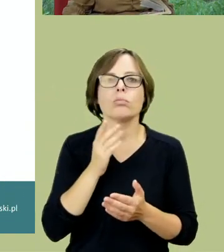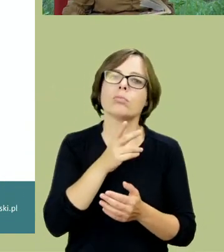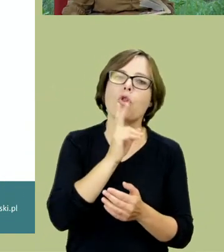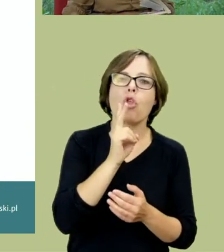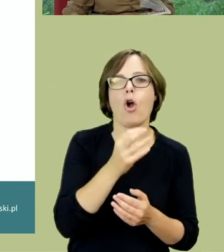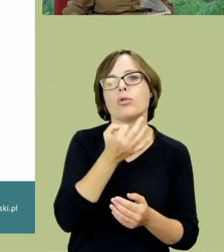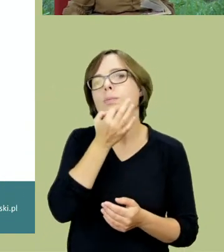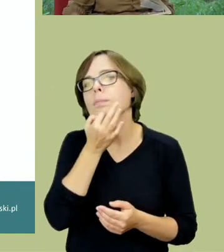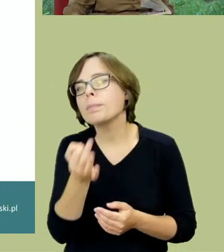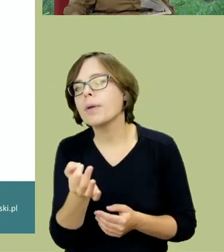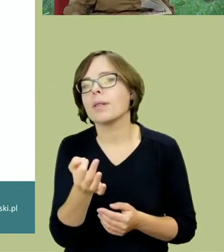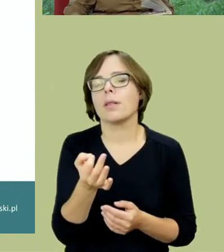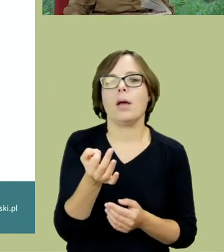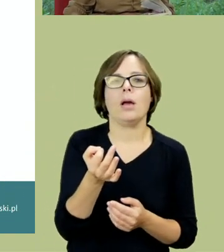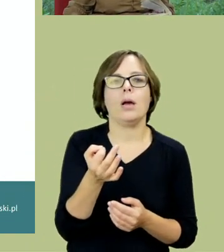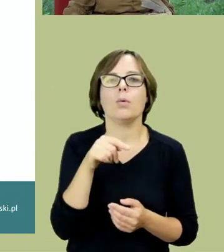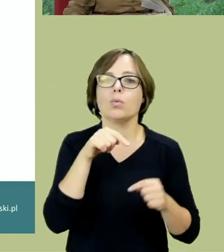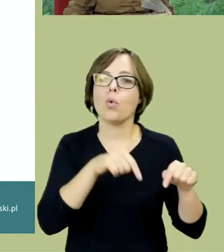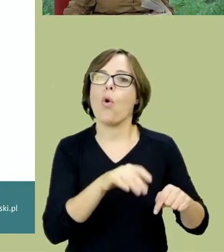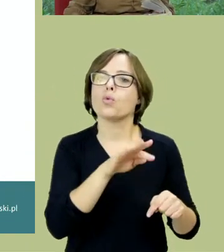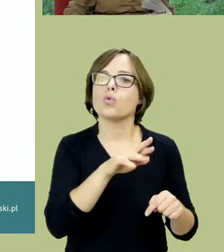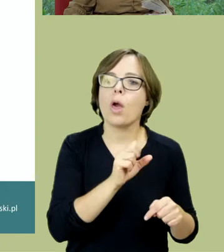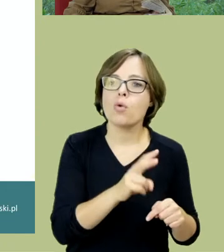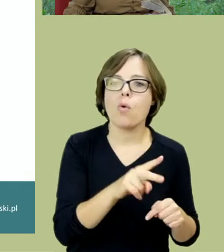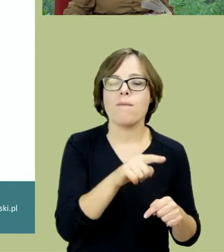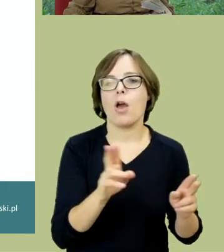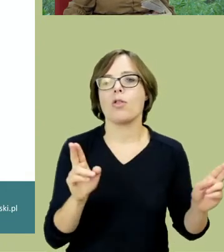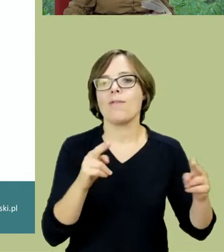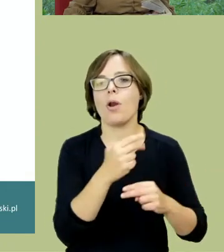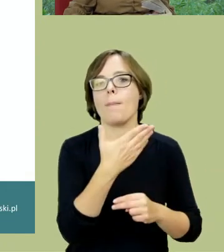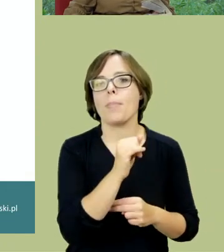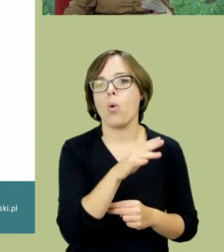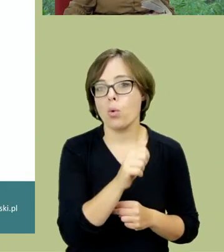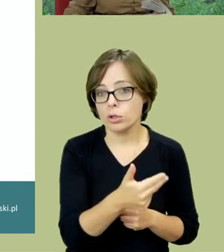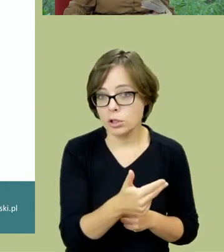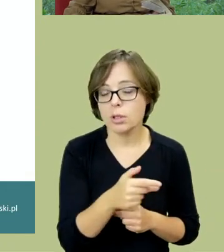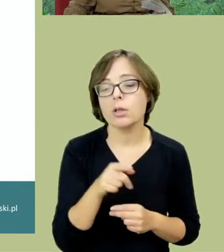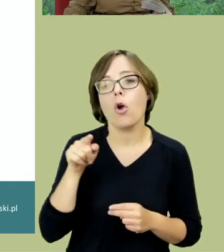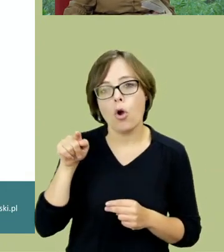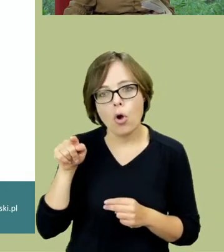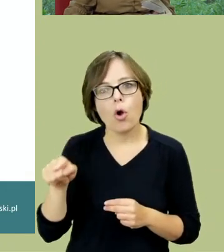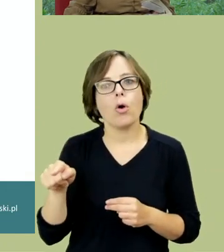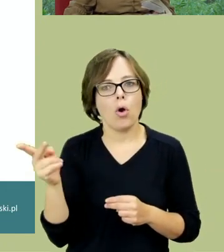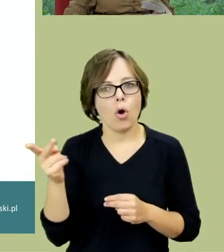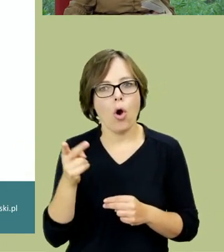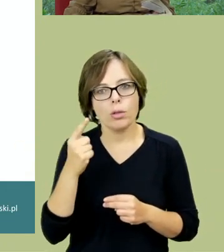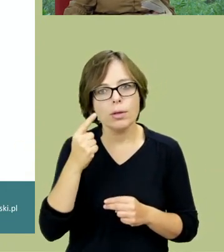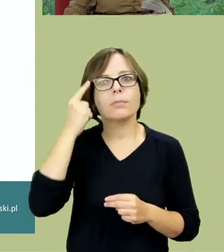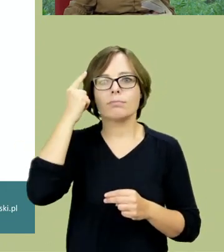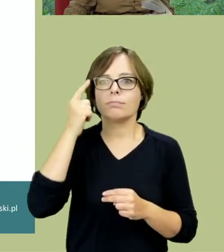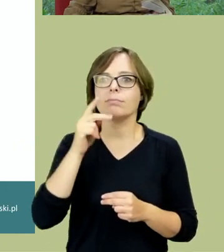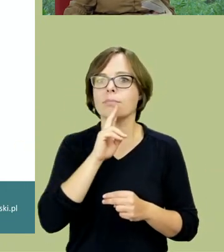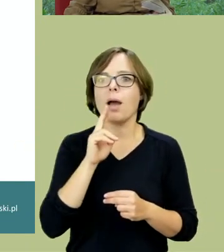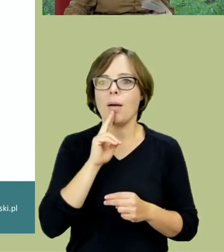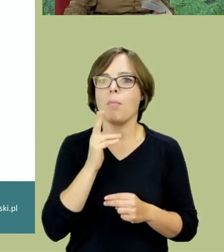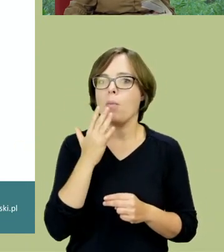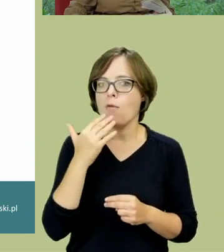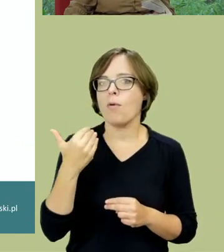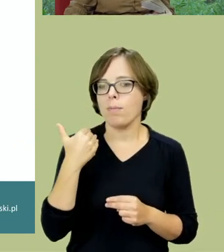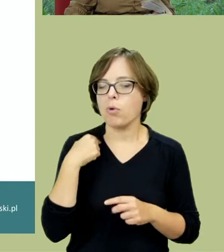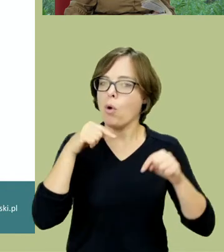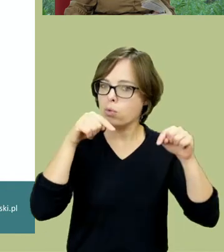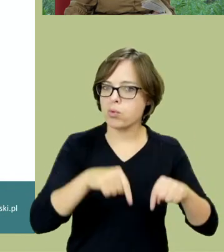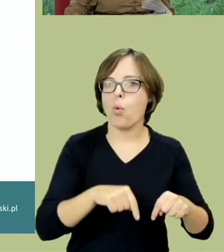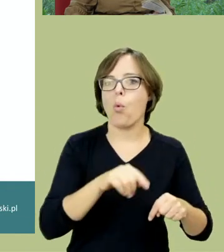właśnie o Sulejówek, o dworek Mielusin, to właśnie wtedy przypominały te słowa matki, że tu w